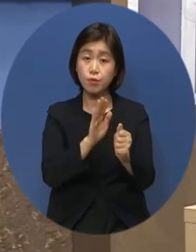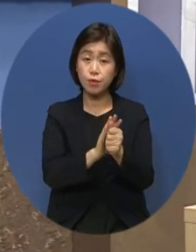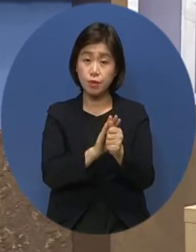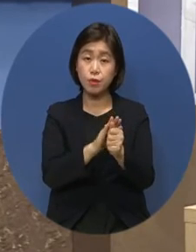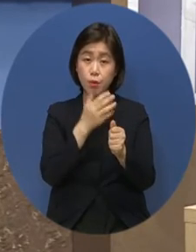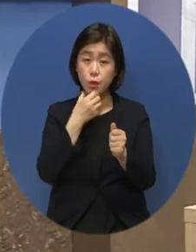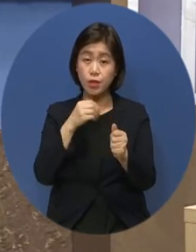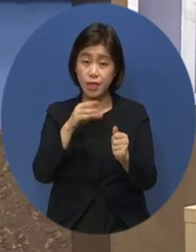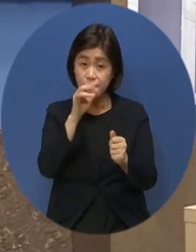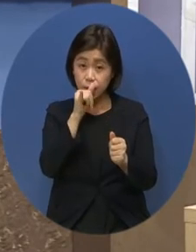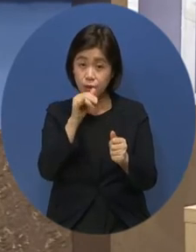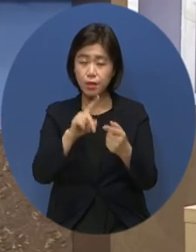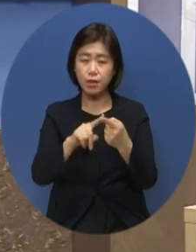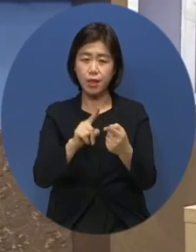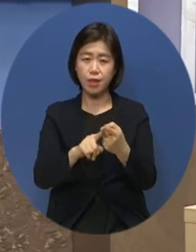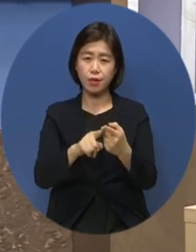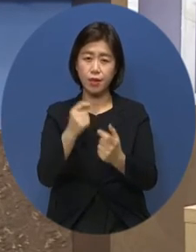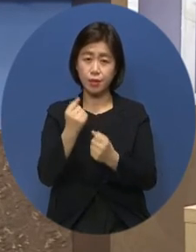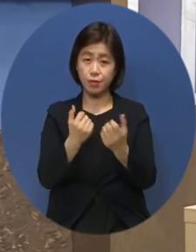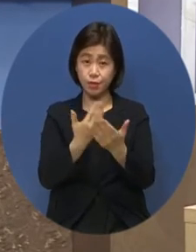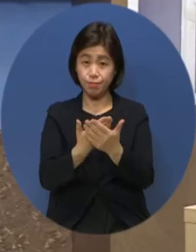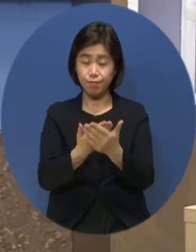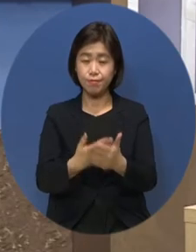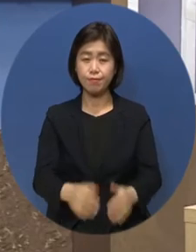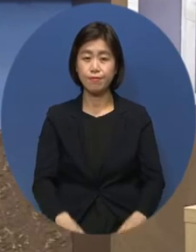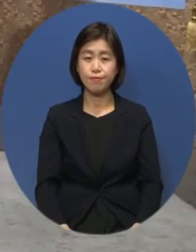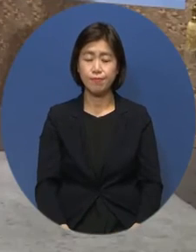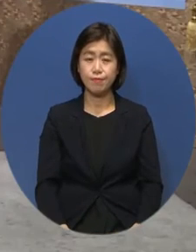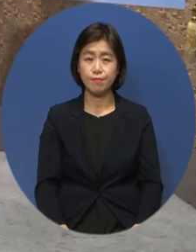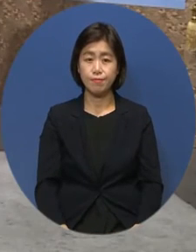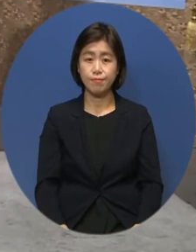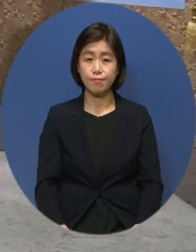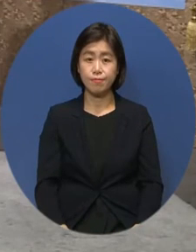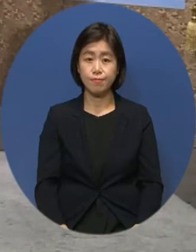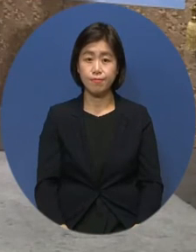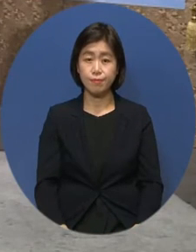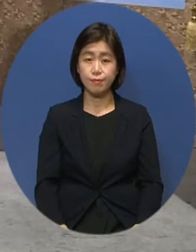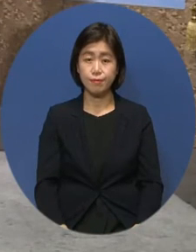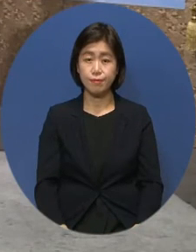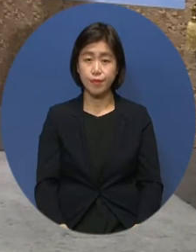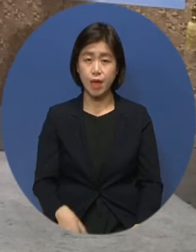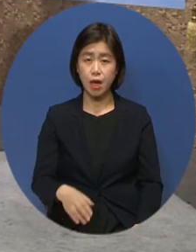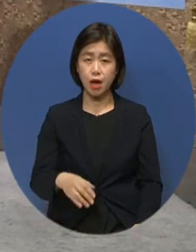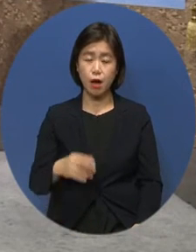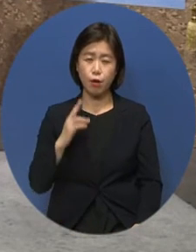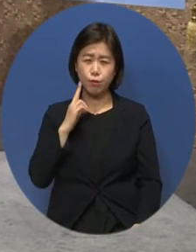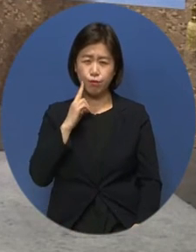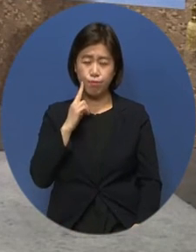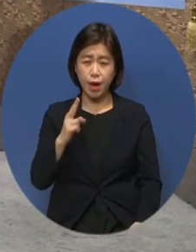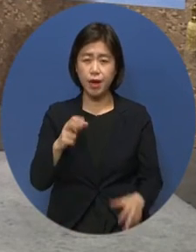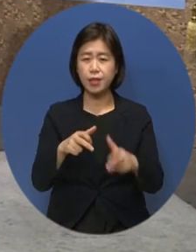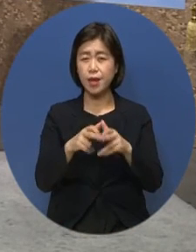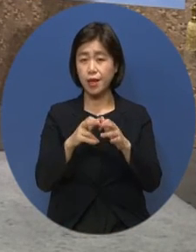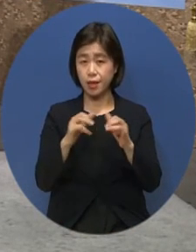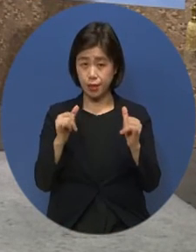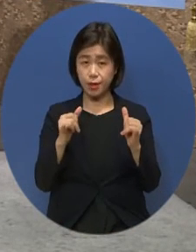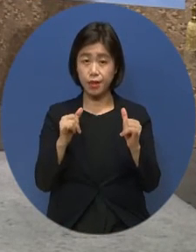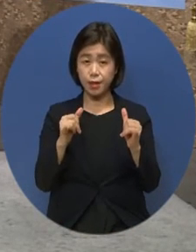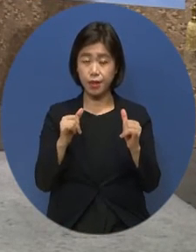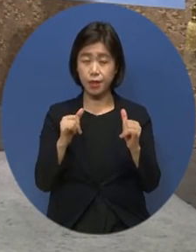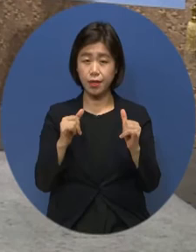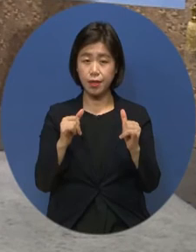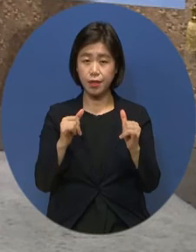대한 자세한 설명을 부탁드려도 될까요 4 아무래도 우리 충성 사회인 들의 경우 어